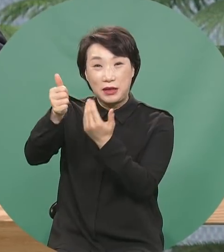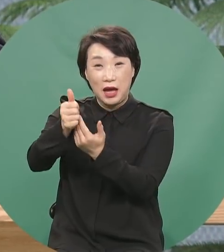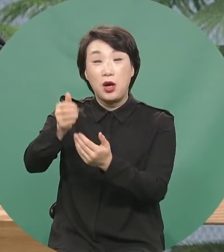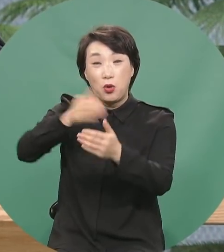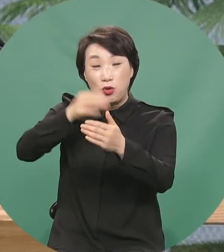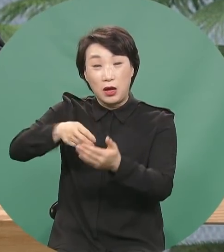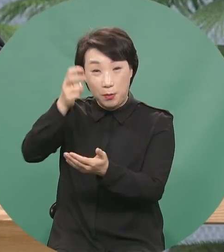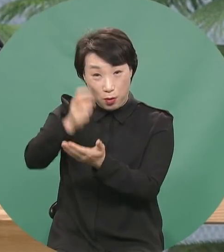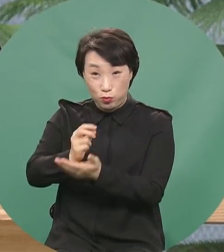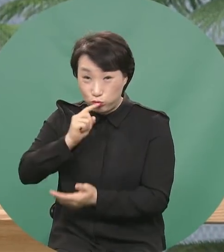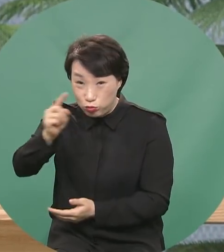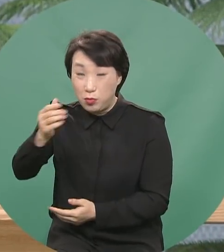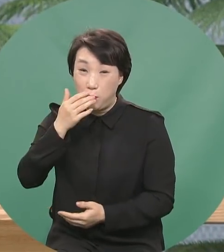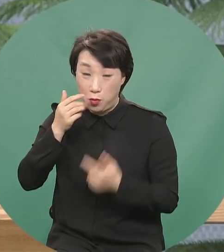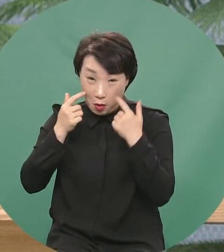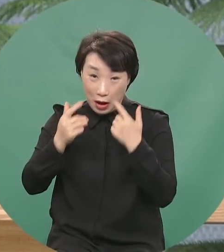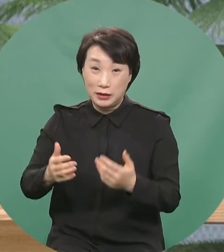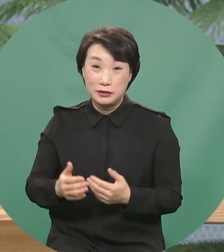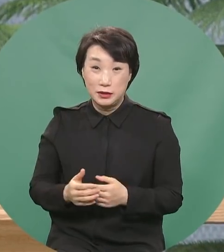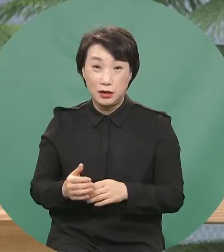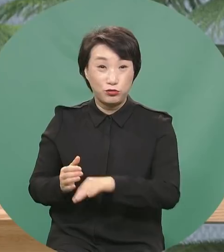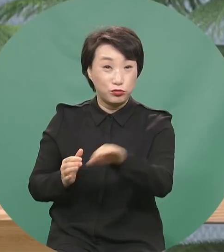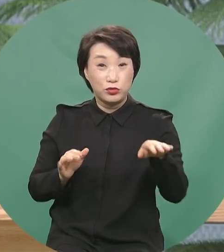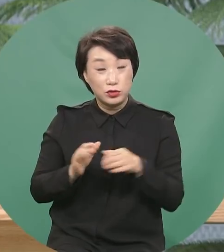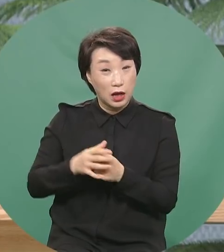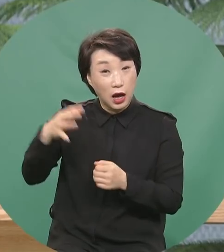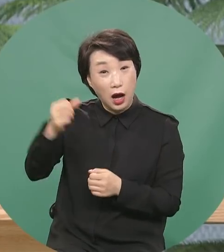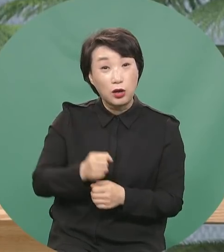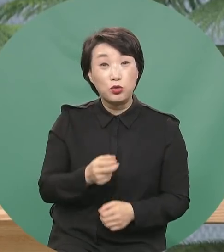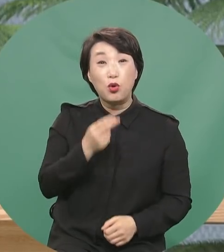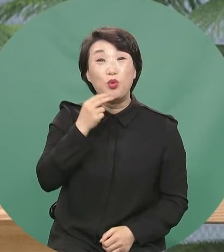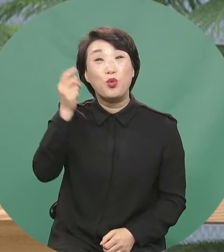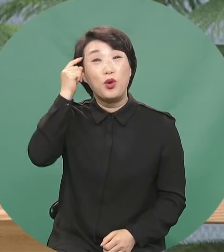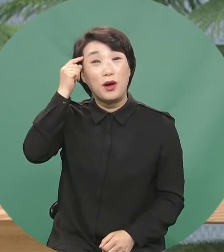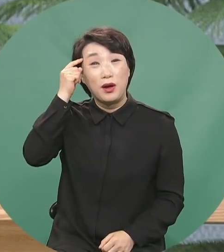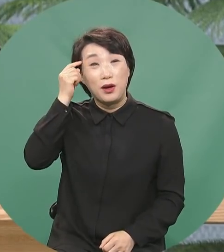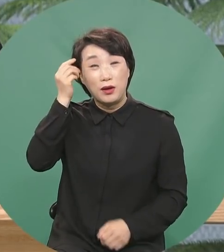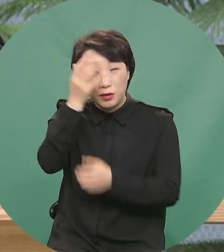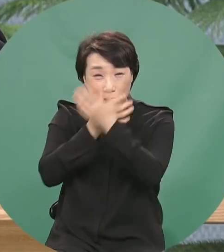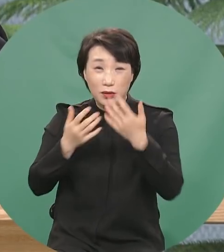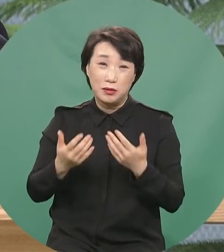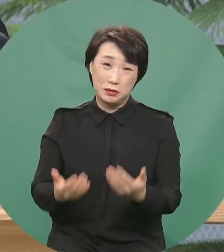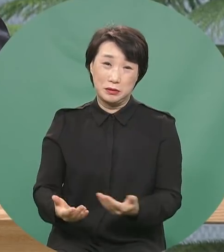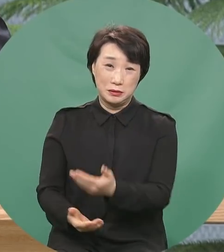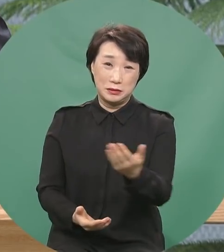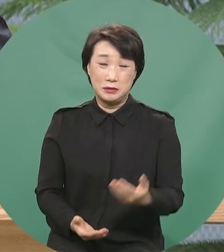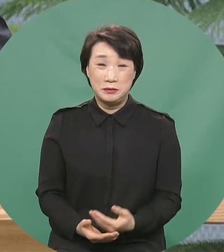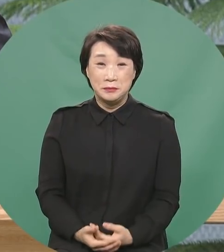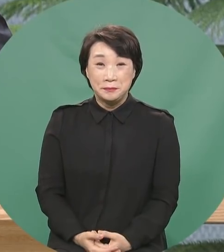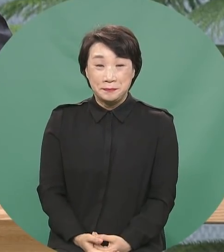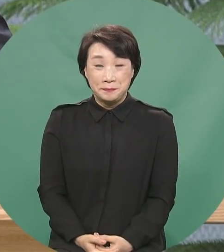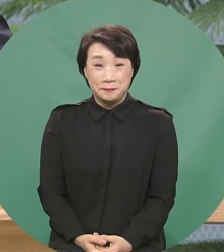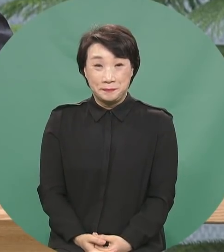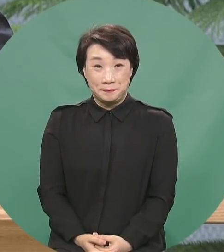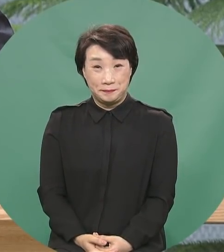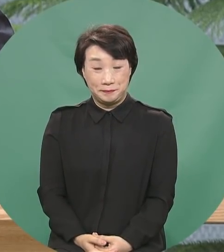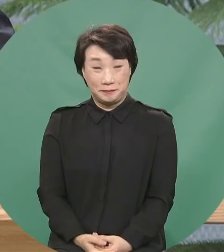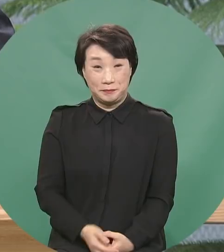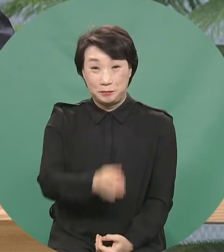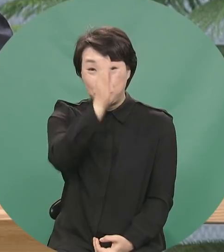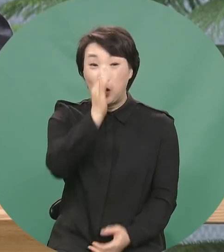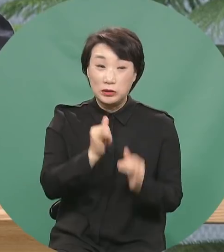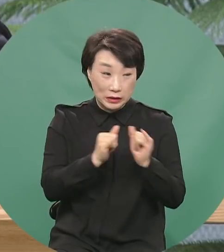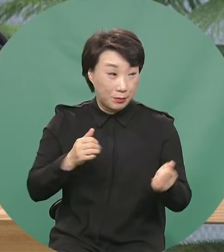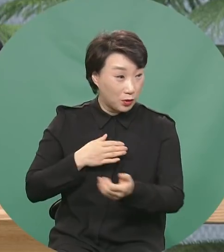주장이 분명한데도 불구하고 왜 주장하지 않는가? 응? 왜 주장하지 않는가? 병든